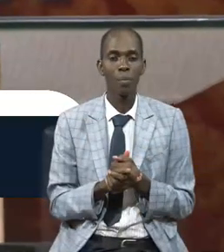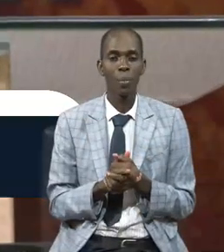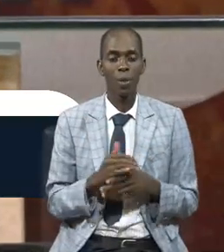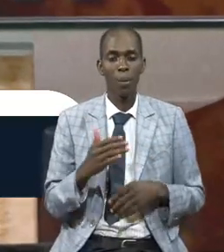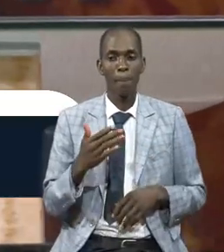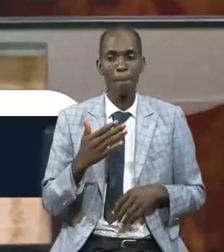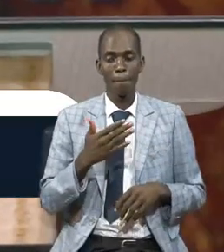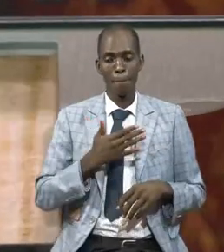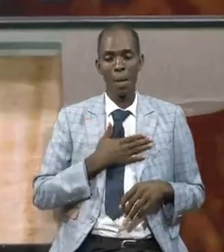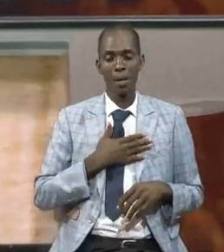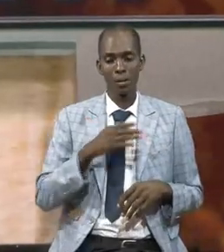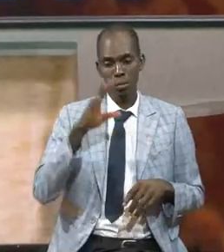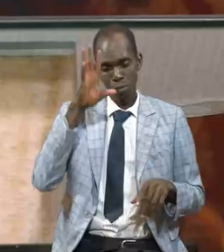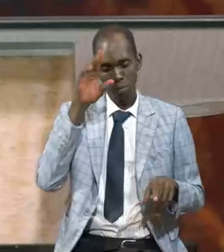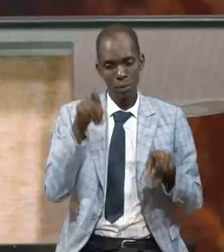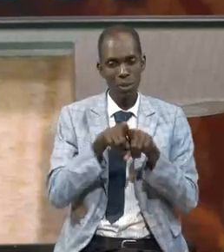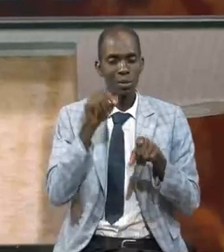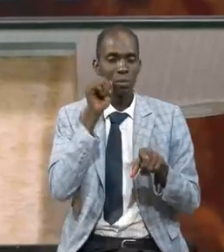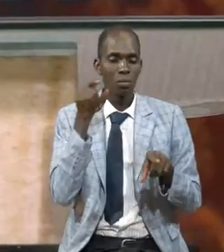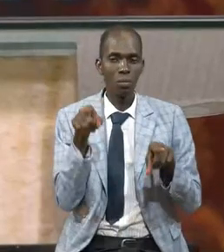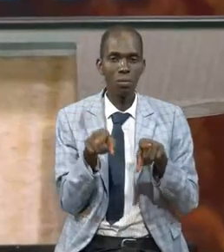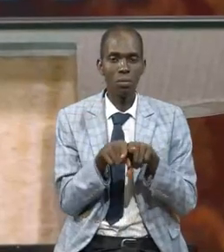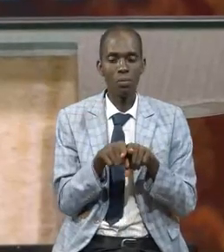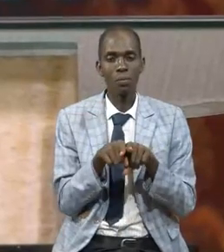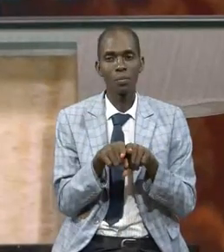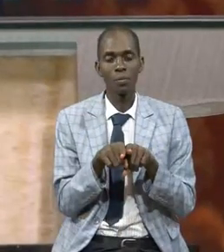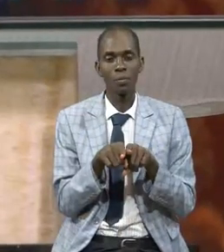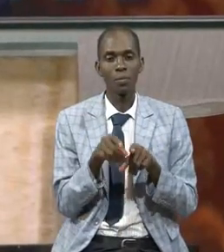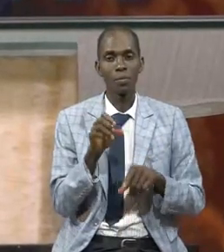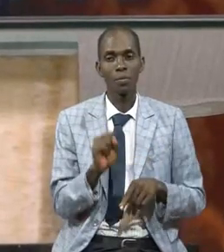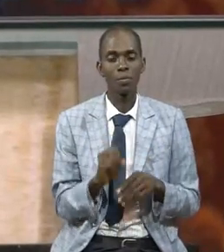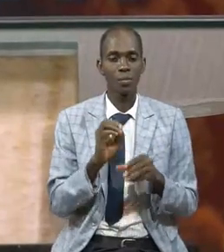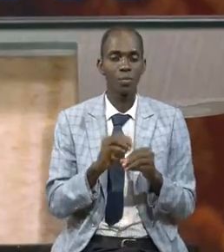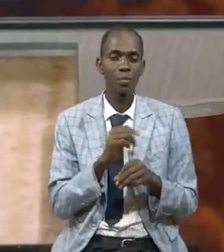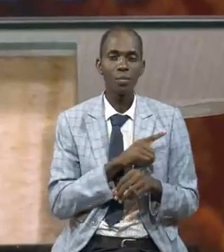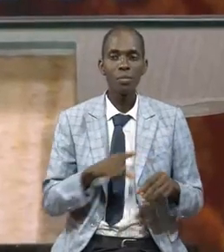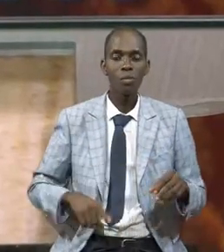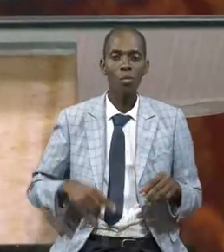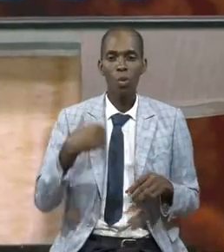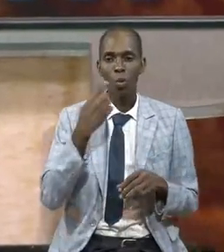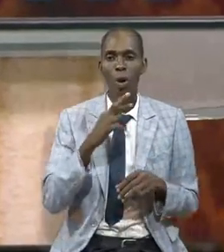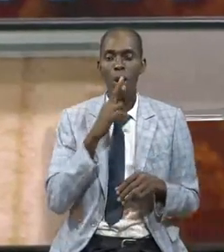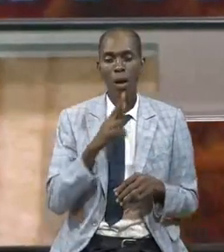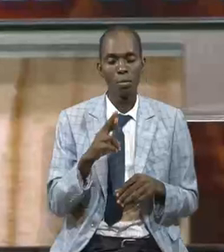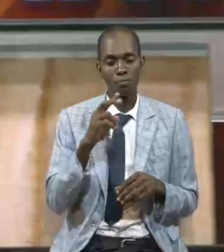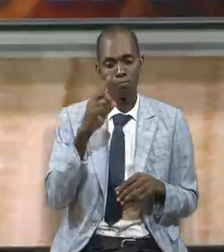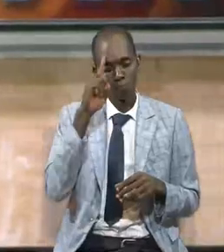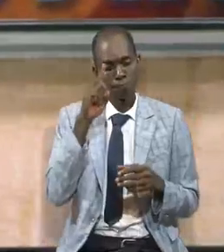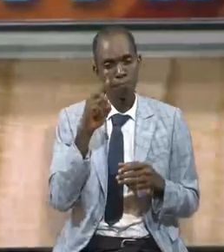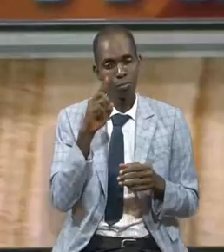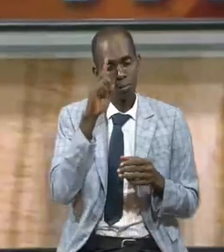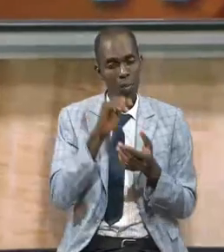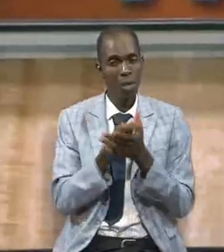Mes frères, il parlait aux frères et sœurs, dans le Seigneur, qui sont les frères, qui sont